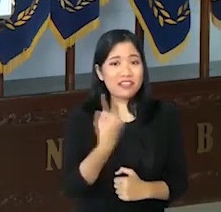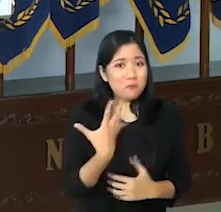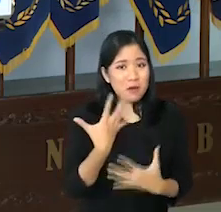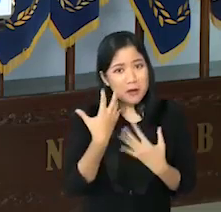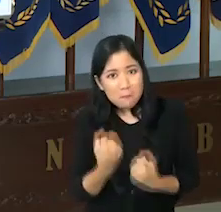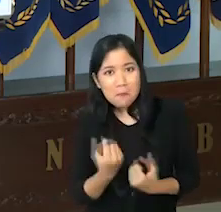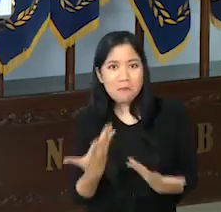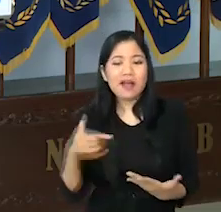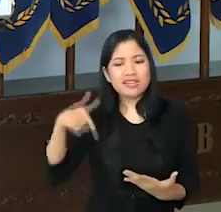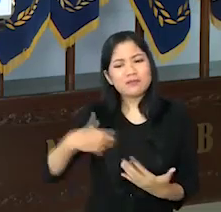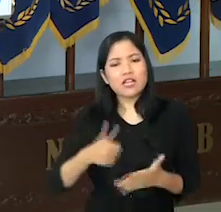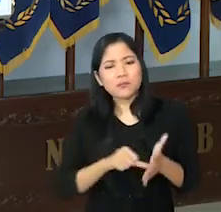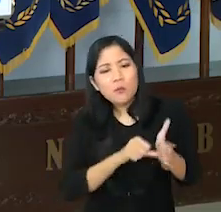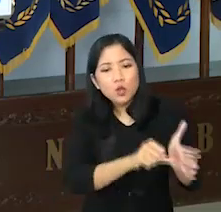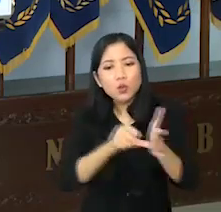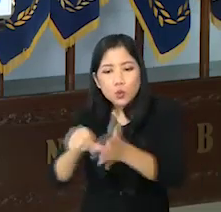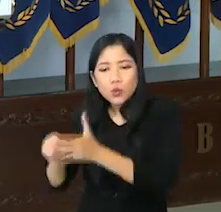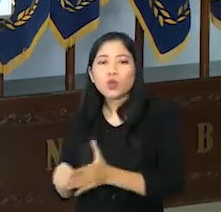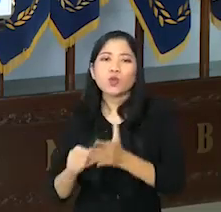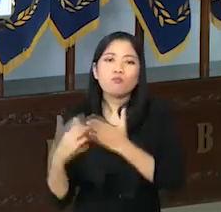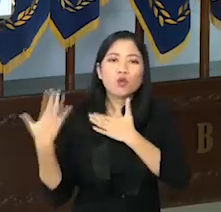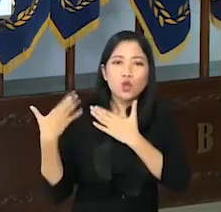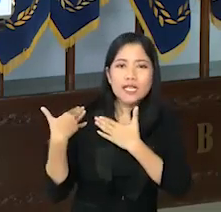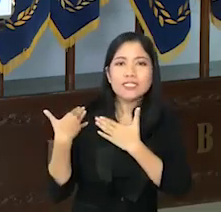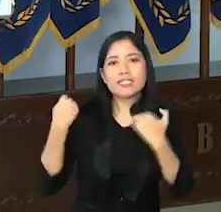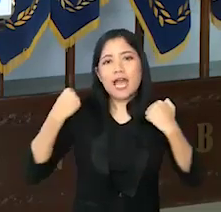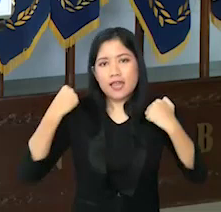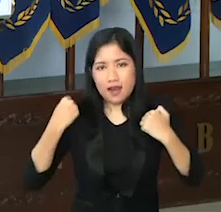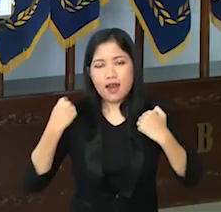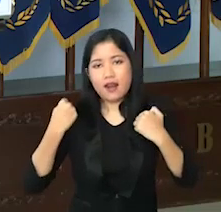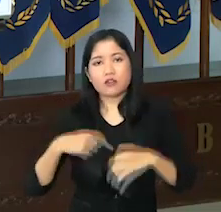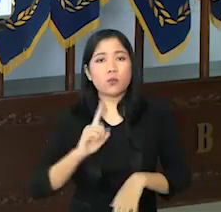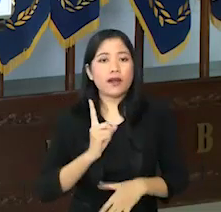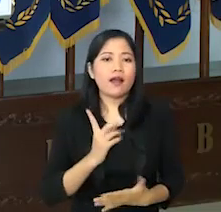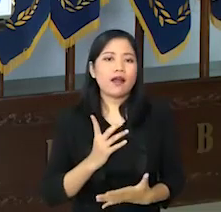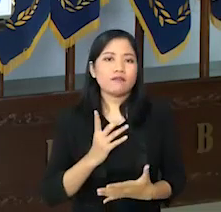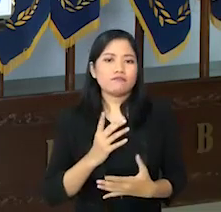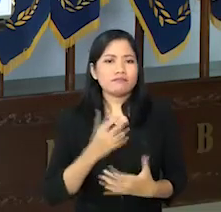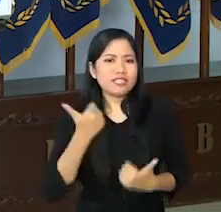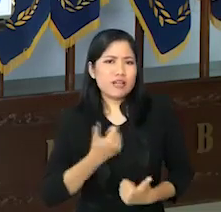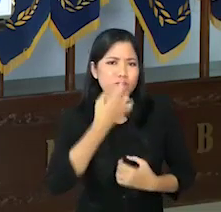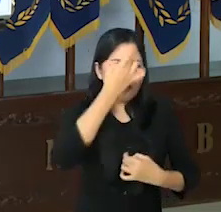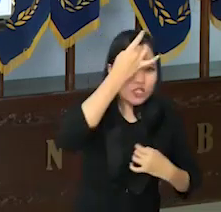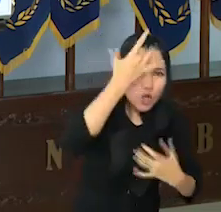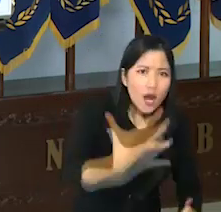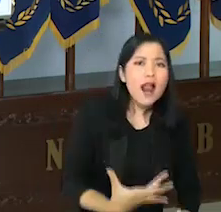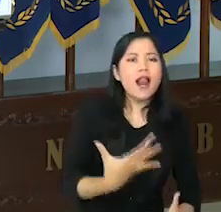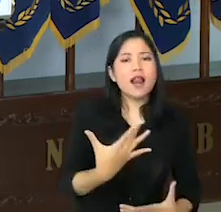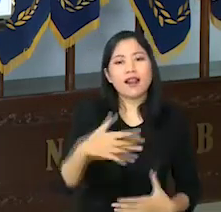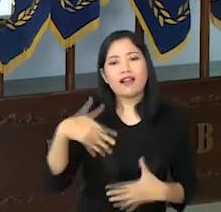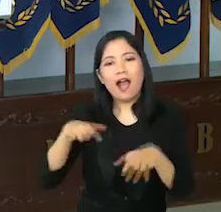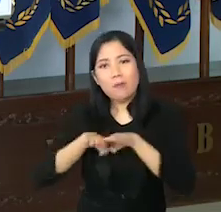membantu para petugas kesehatan agar bisa lebih profesional lebih